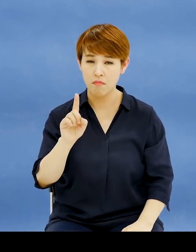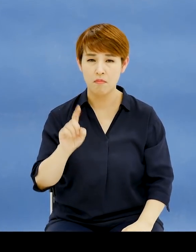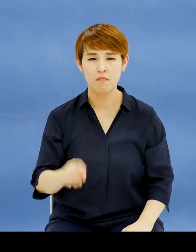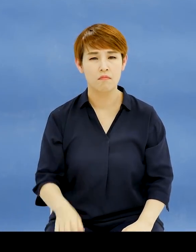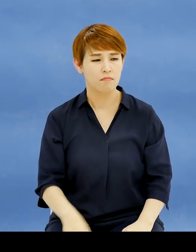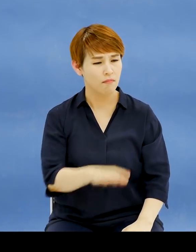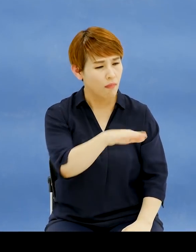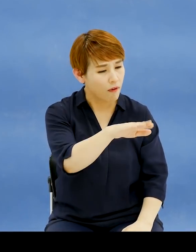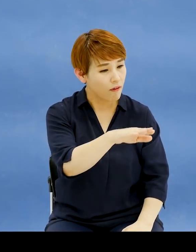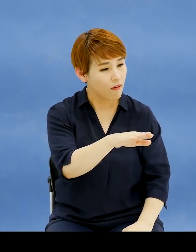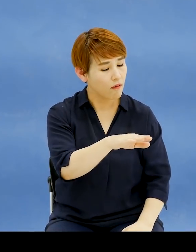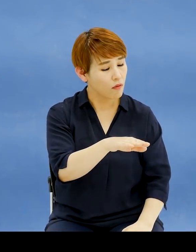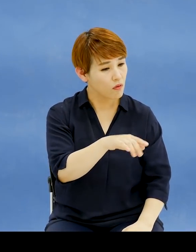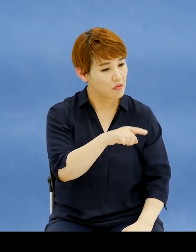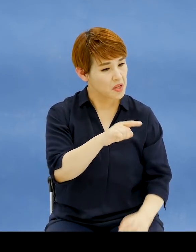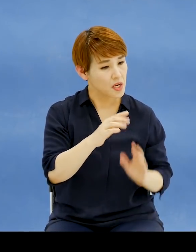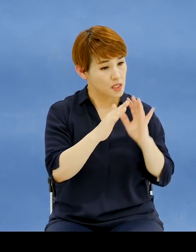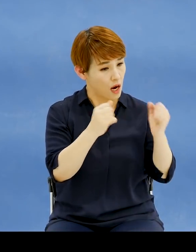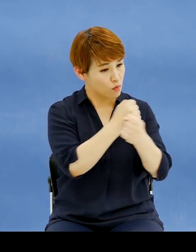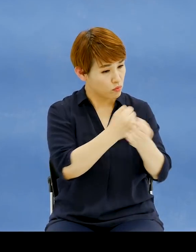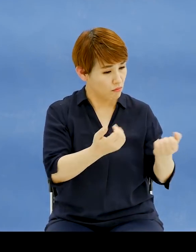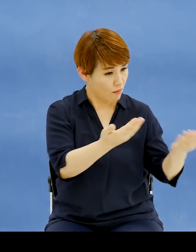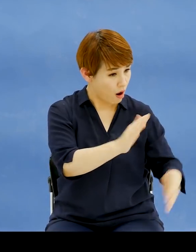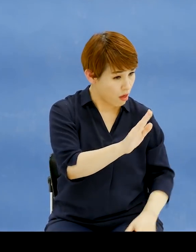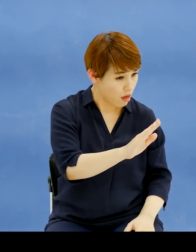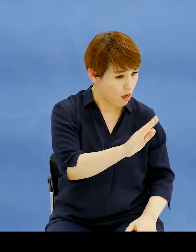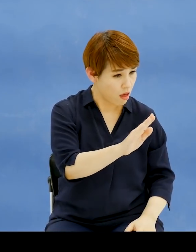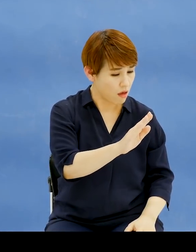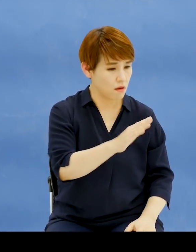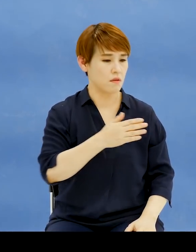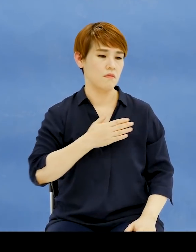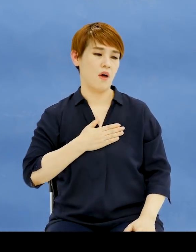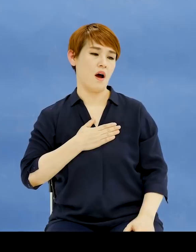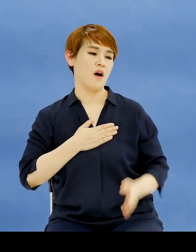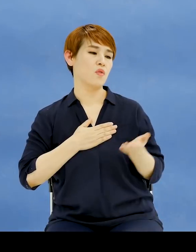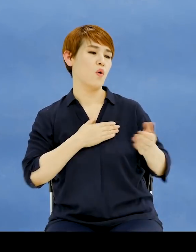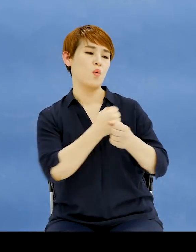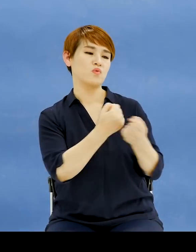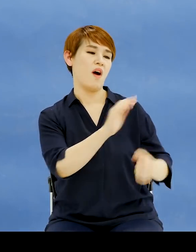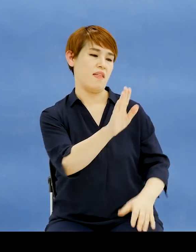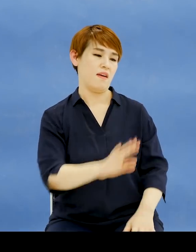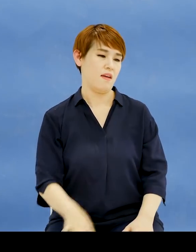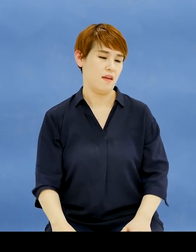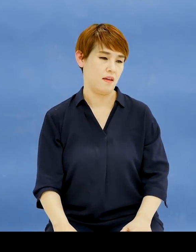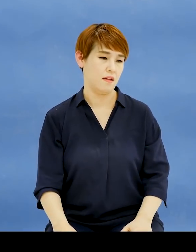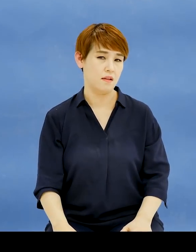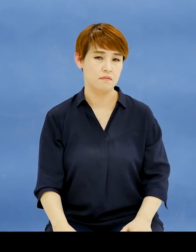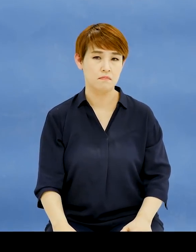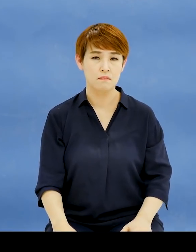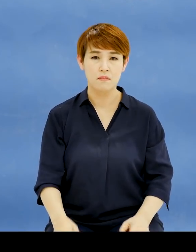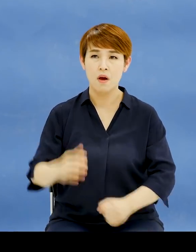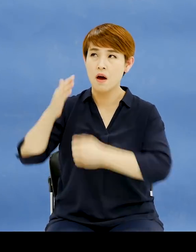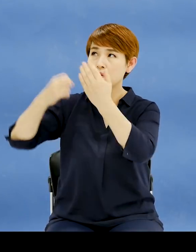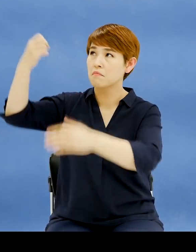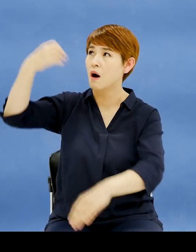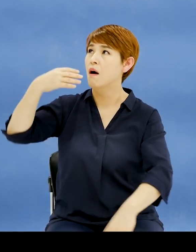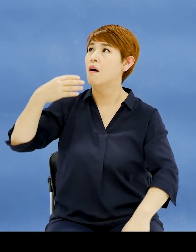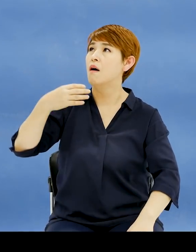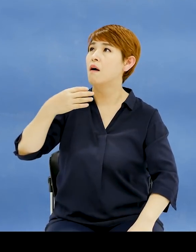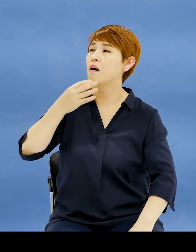하시기를 성희야 근데 네가 네. 사람을 용서 안 하면 나도 너를 용서를 안 해.